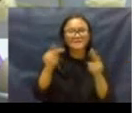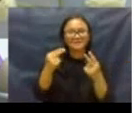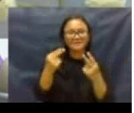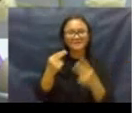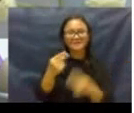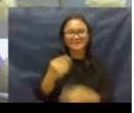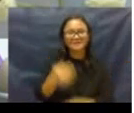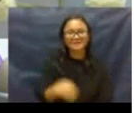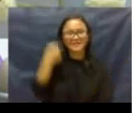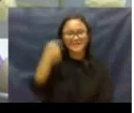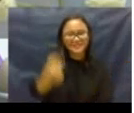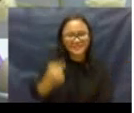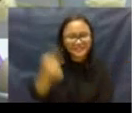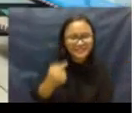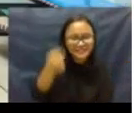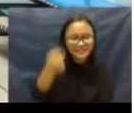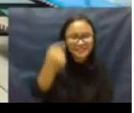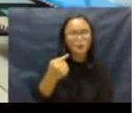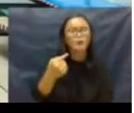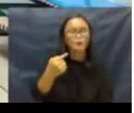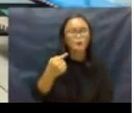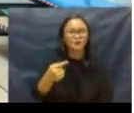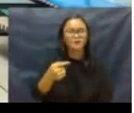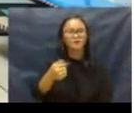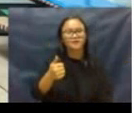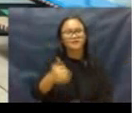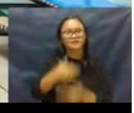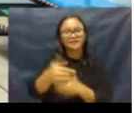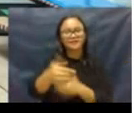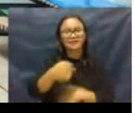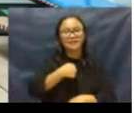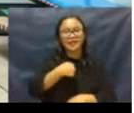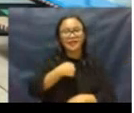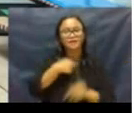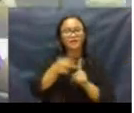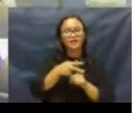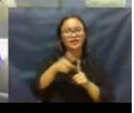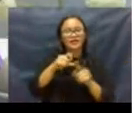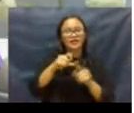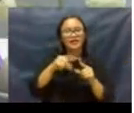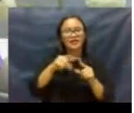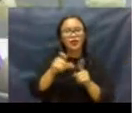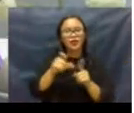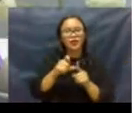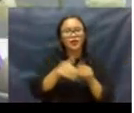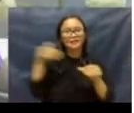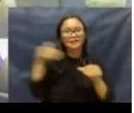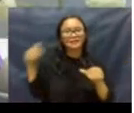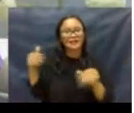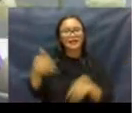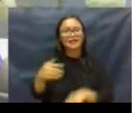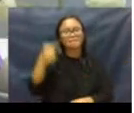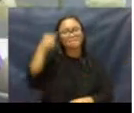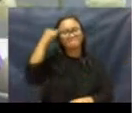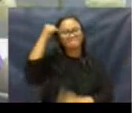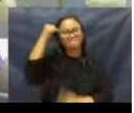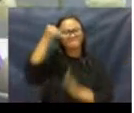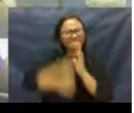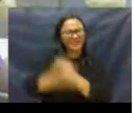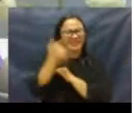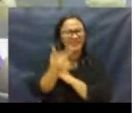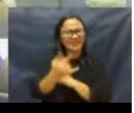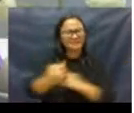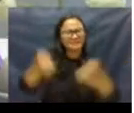untuk mendapatkan tips praktis lainnya. Saya Firza Daud, pamit, kuat kritis, dan tetap